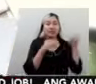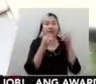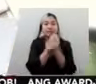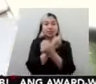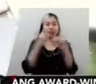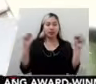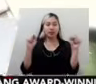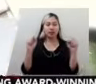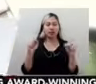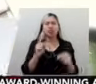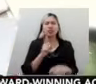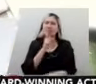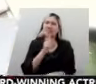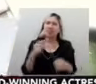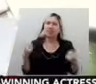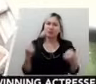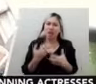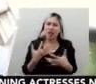po. Maigi na lang po